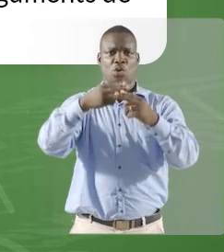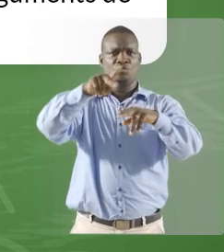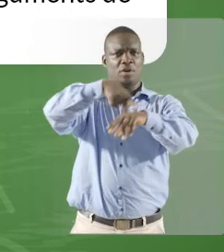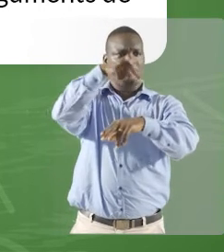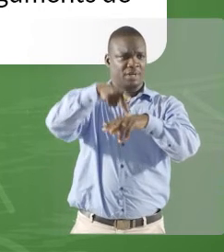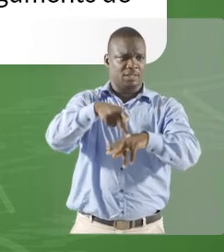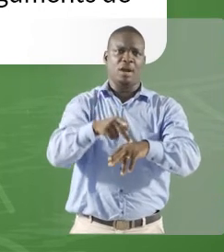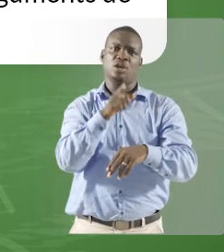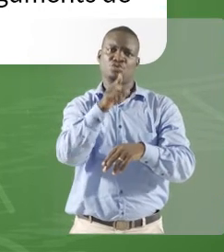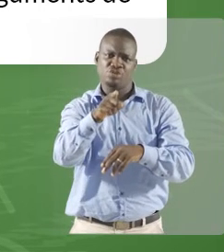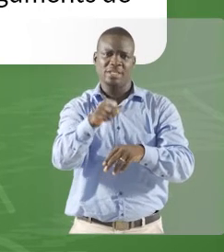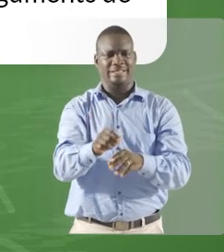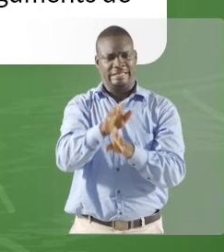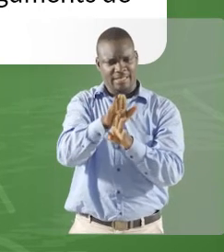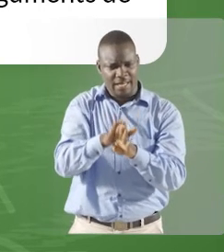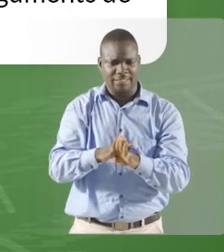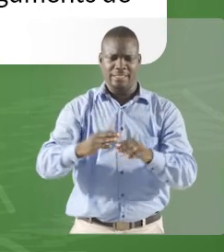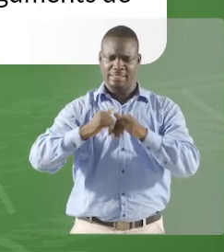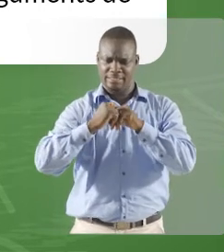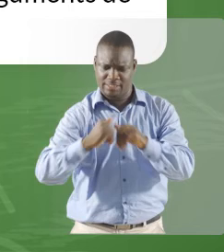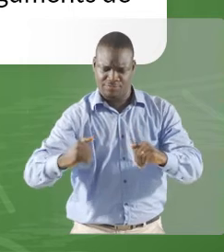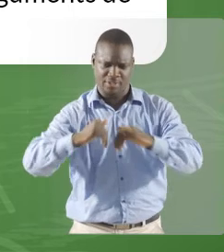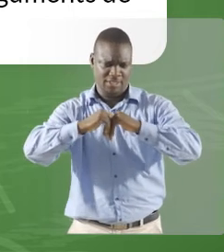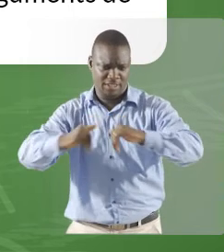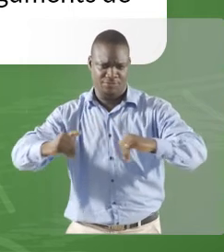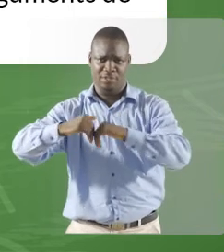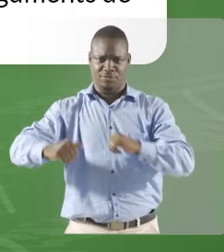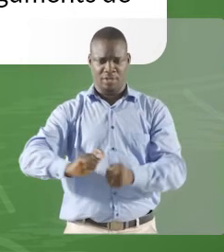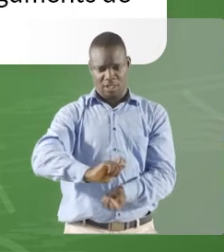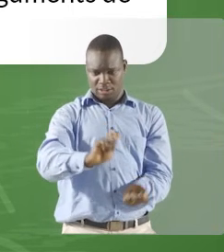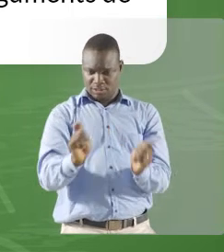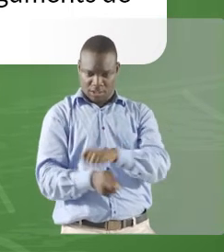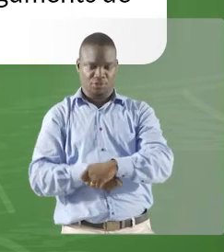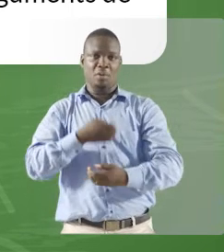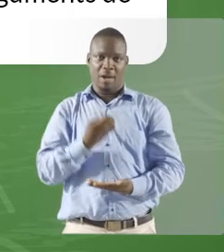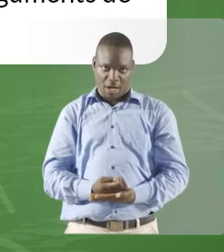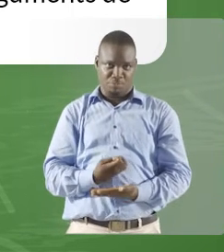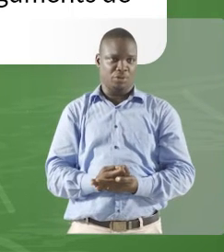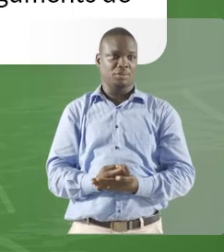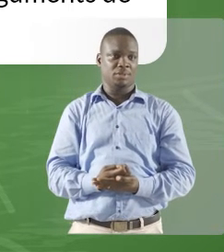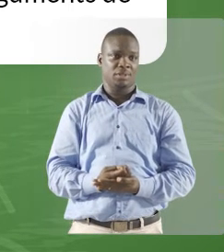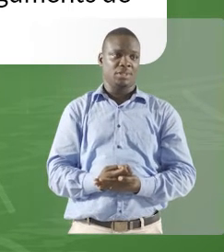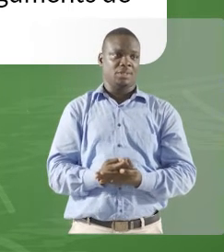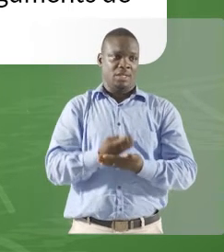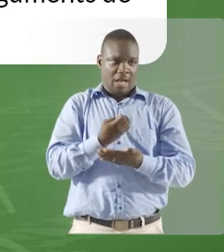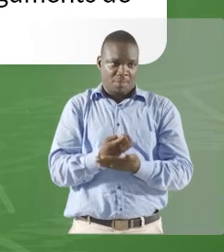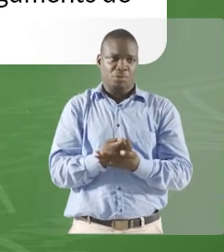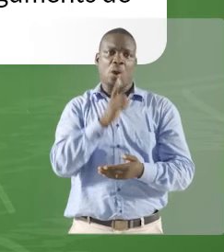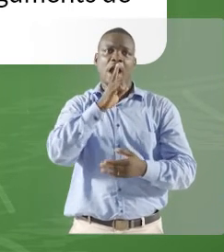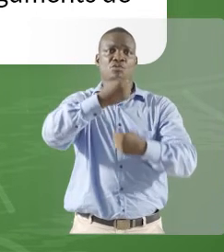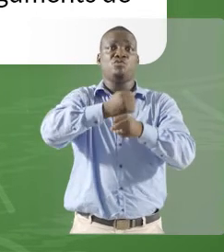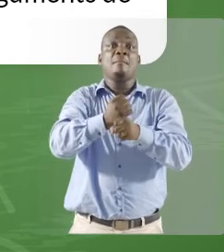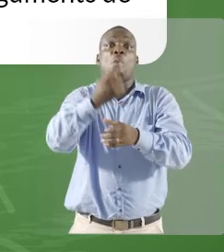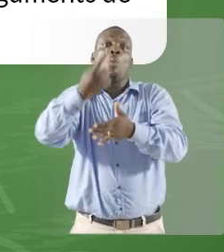subit plusieurs divisions lentes pour donner l'embryon. Notons que l'embryon est formé